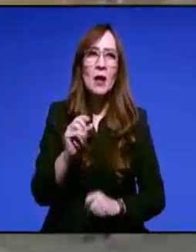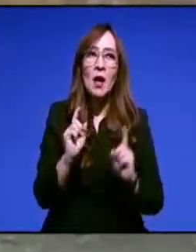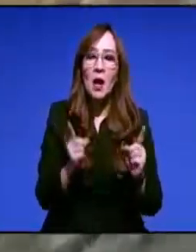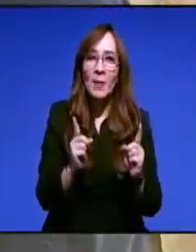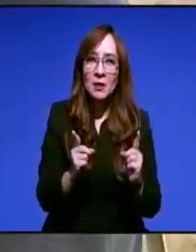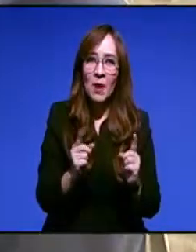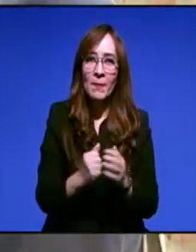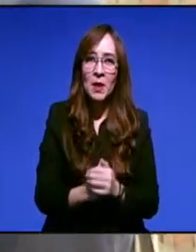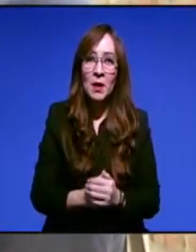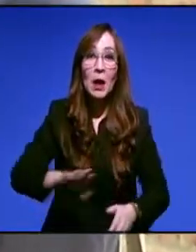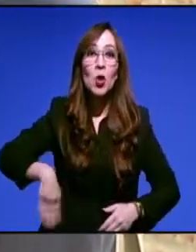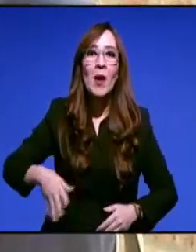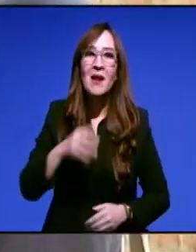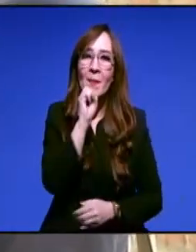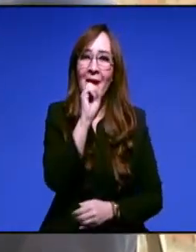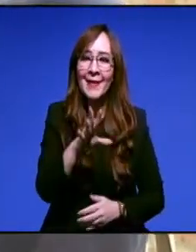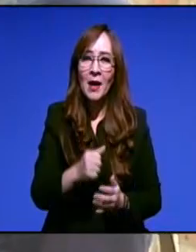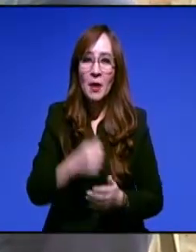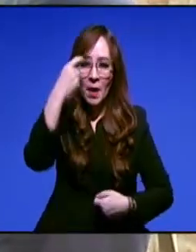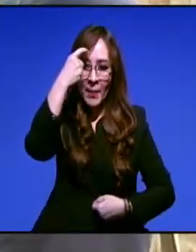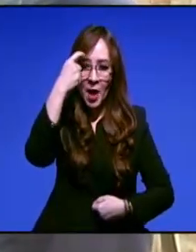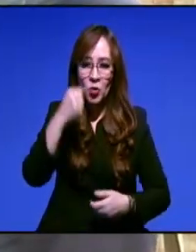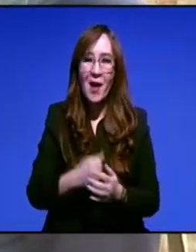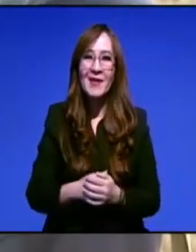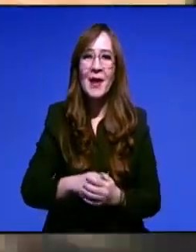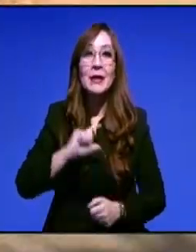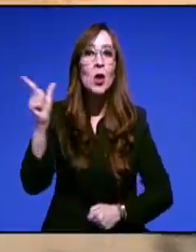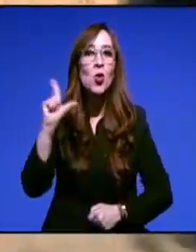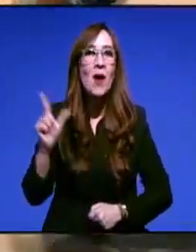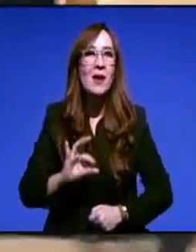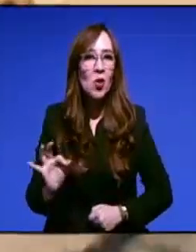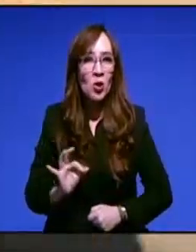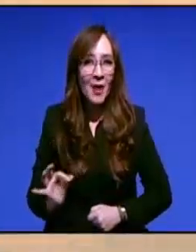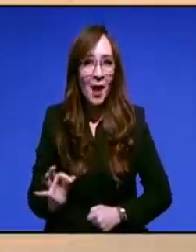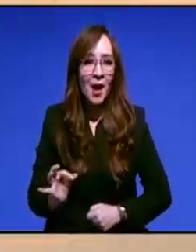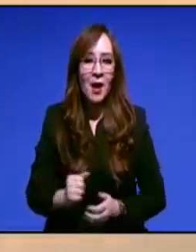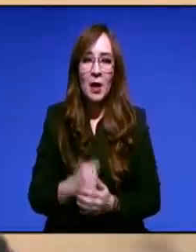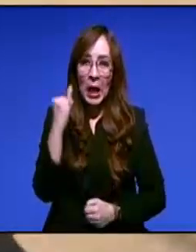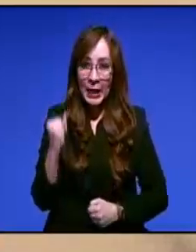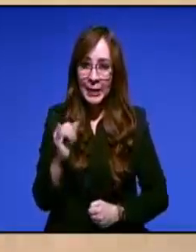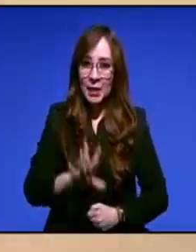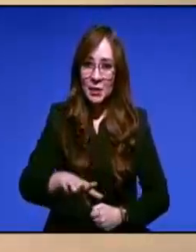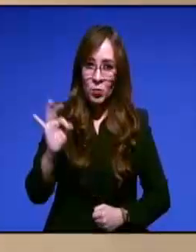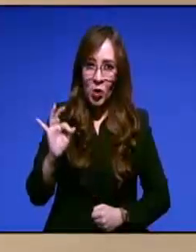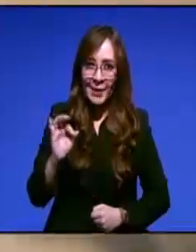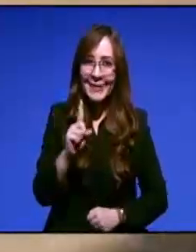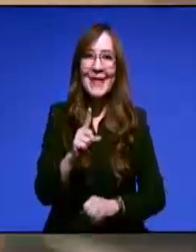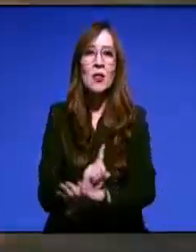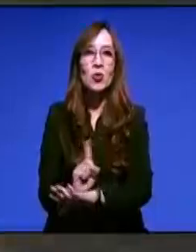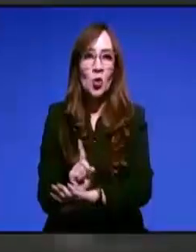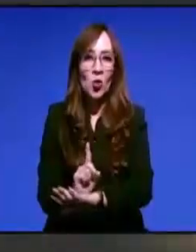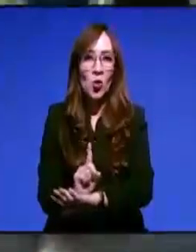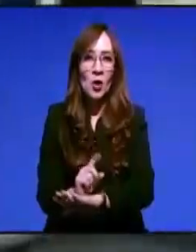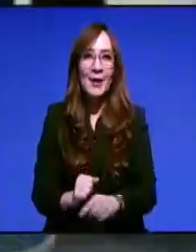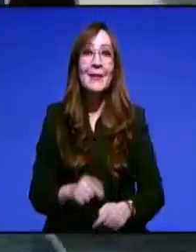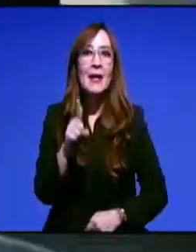berada di luar kota. Namun polisi akhirnya menemukan pelaku bersembunyi di sebuah kios beras, sementara seorang pelaku lain dibekuk saat bersembunyi di rumah